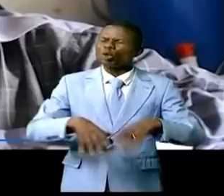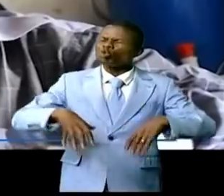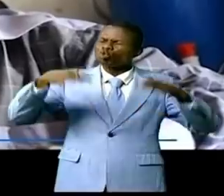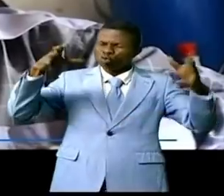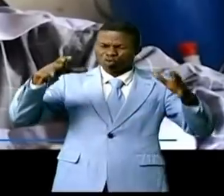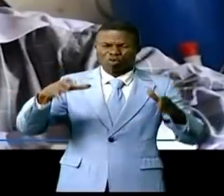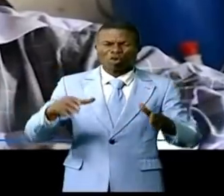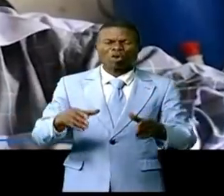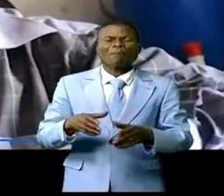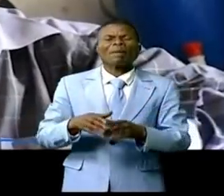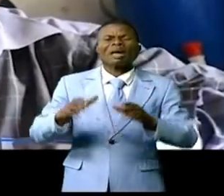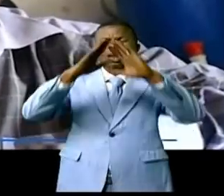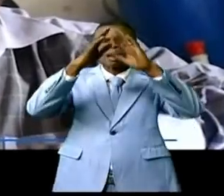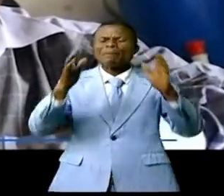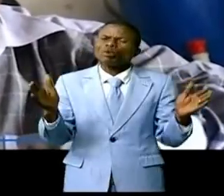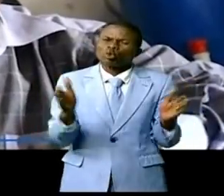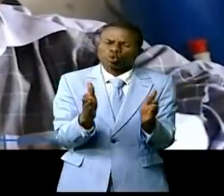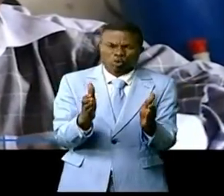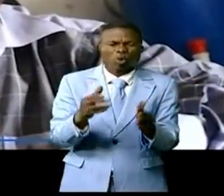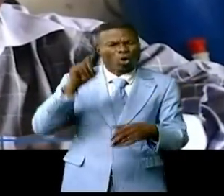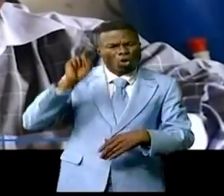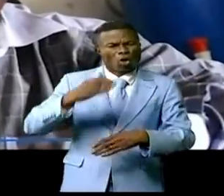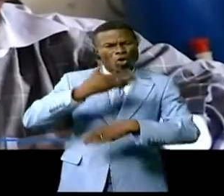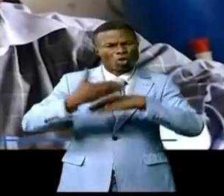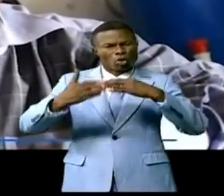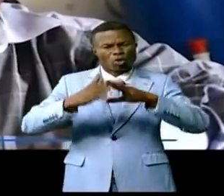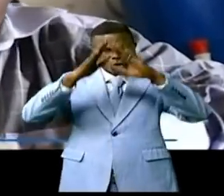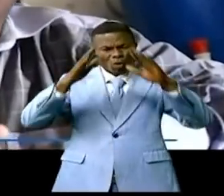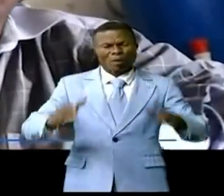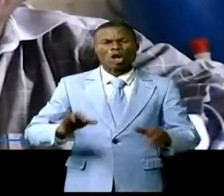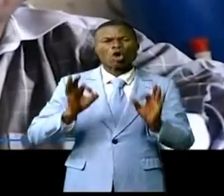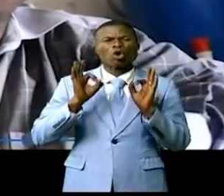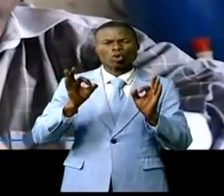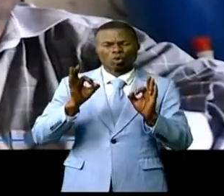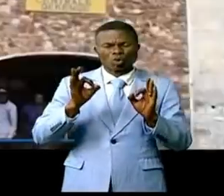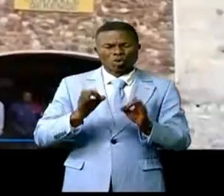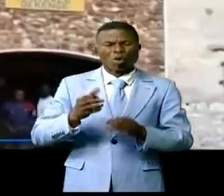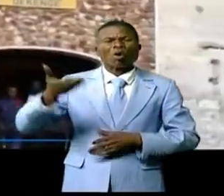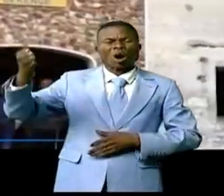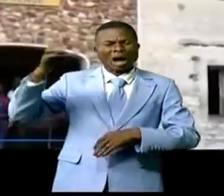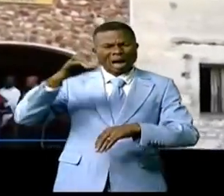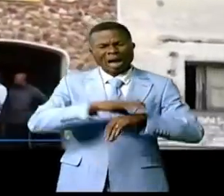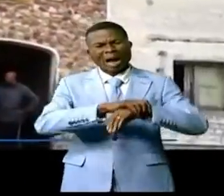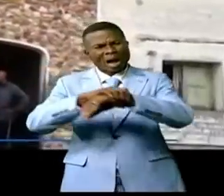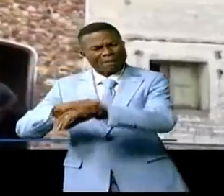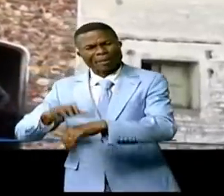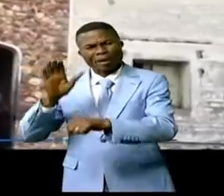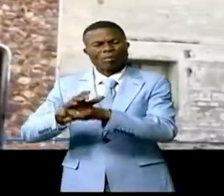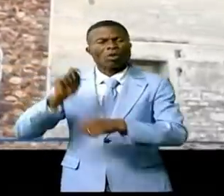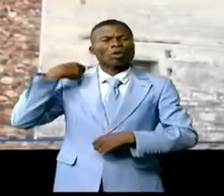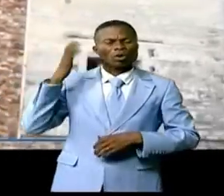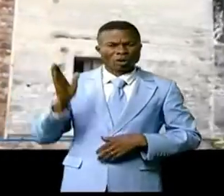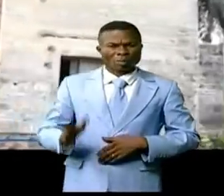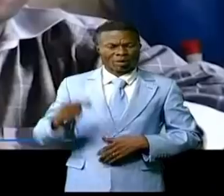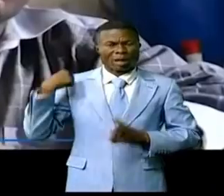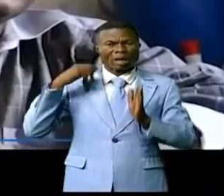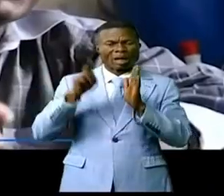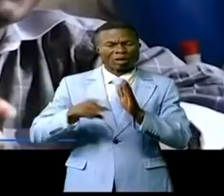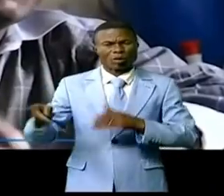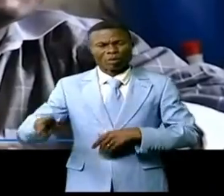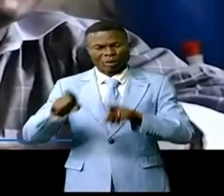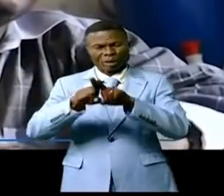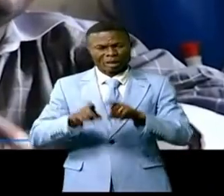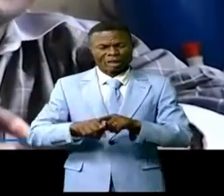Ça demande qu'on construise une nouvelle prison qui peut recevoir le nombre de détenus que nous avons ici par le gouvernement provincial et